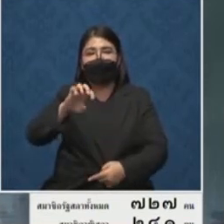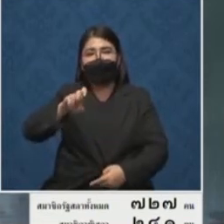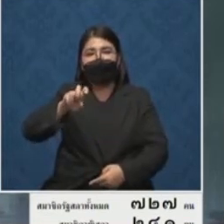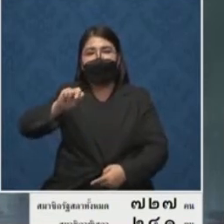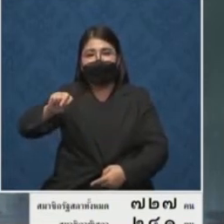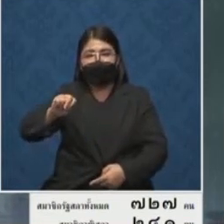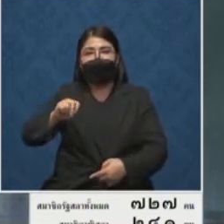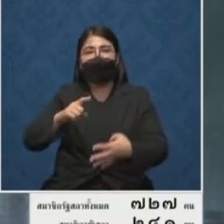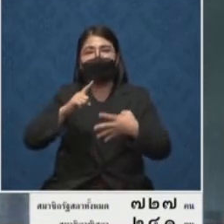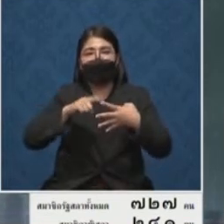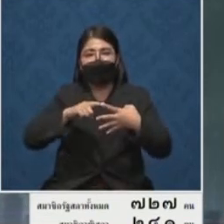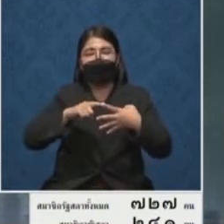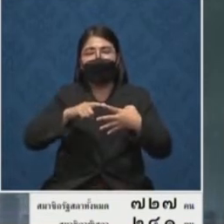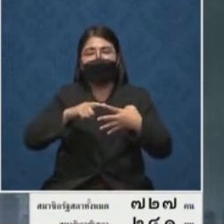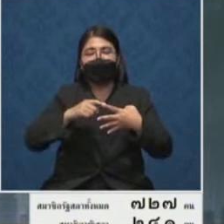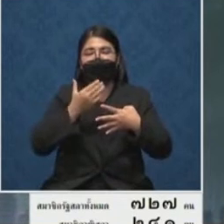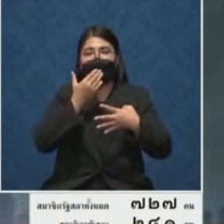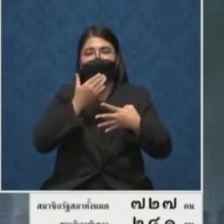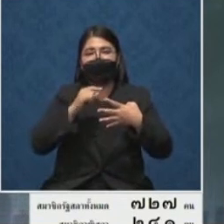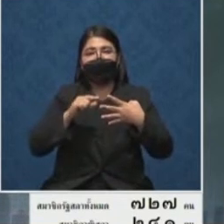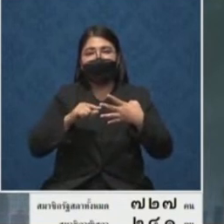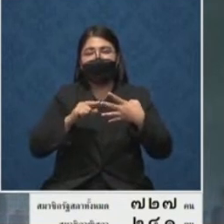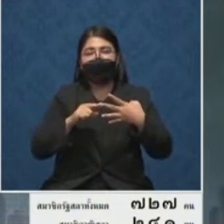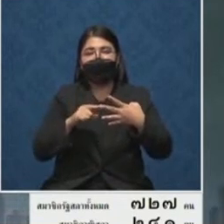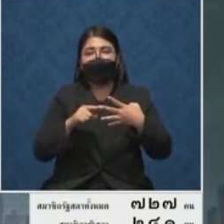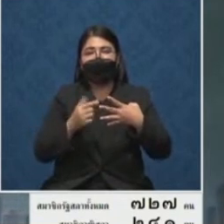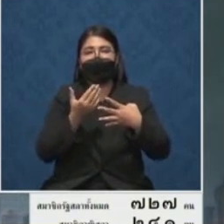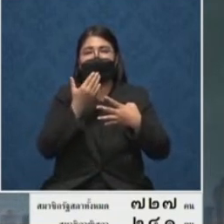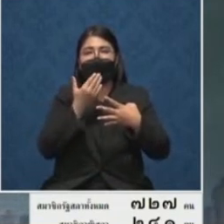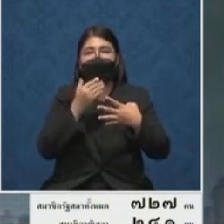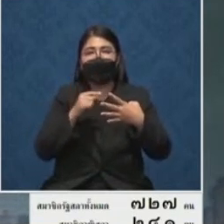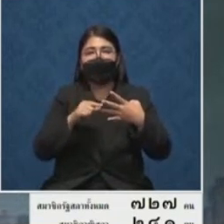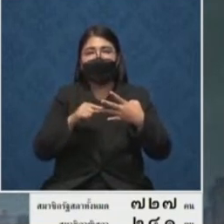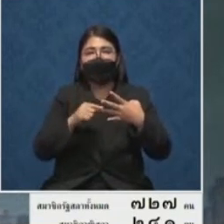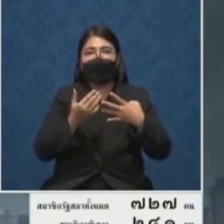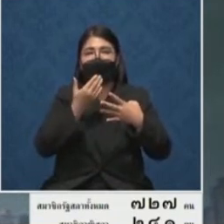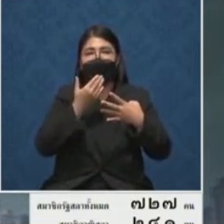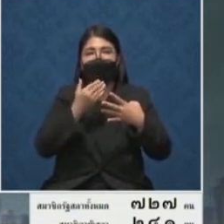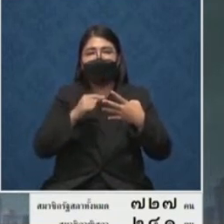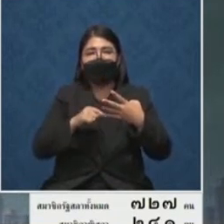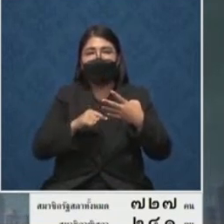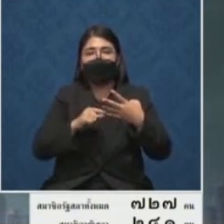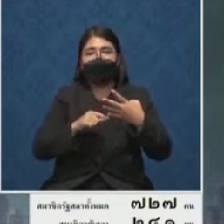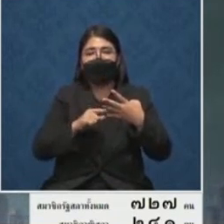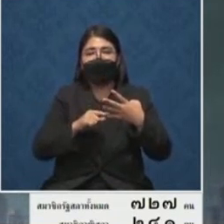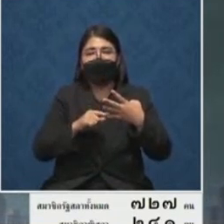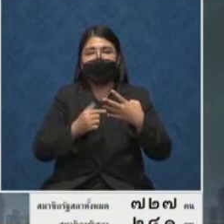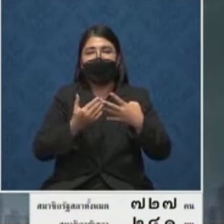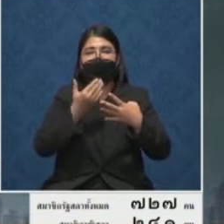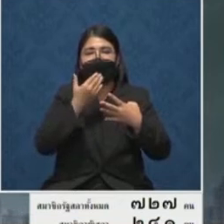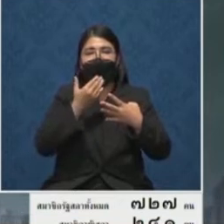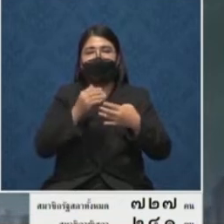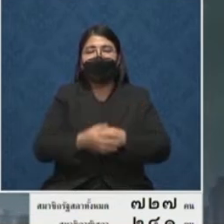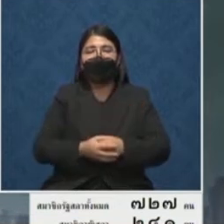ทินพิจารณ ์1งดออกเสียง2งดออกเสียง3งดออกเสียง4